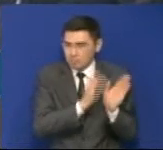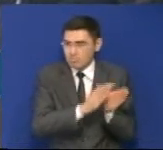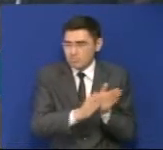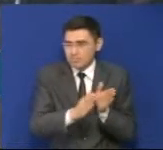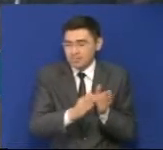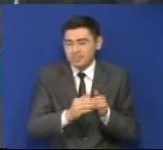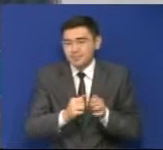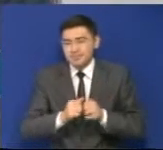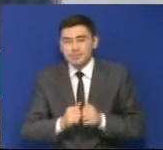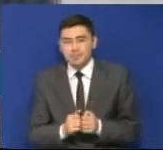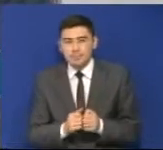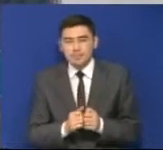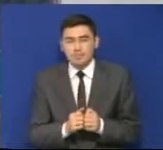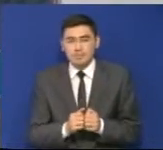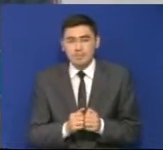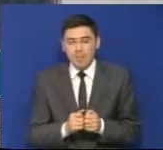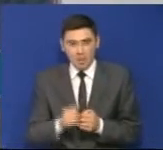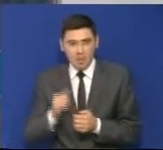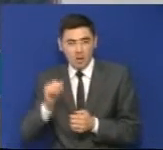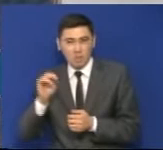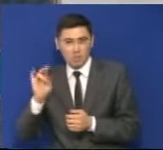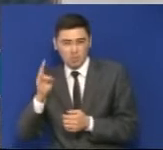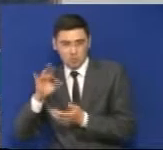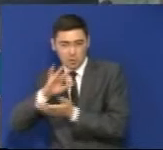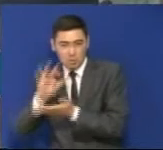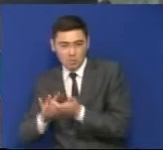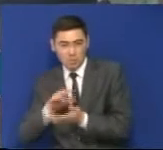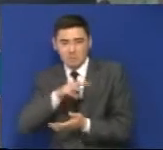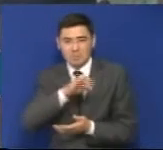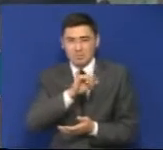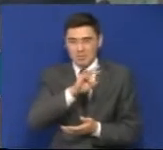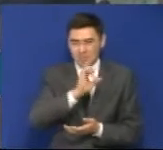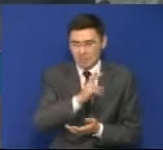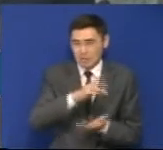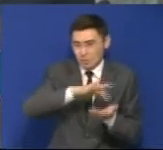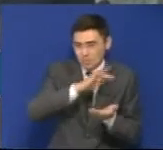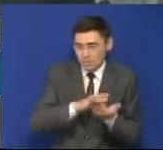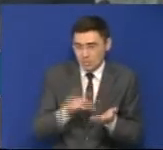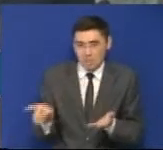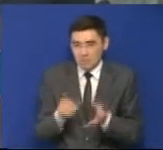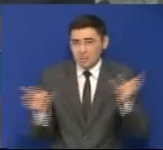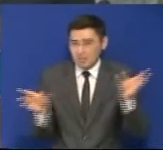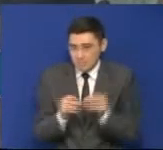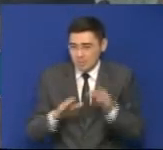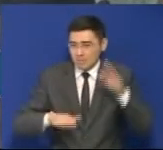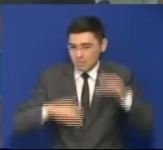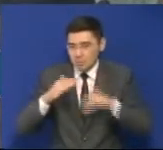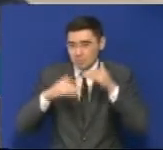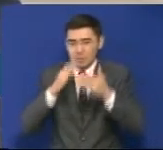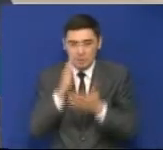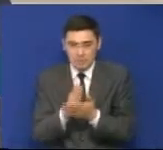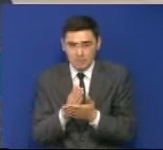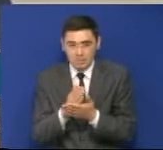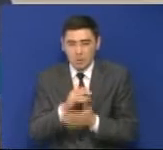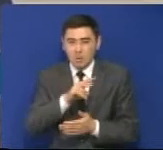Бейресмиден ресми әңгімеге оралайық. Нұрсұлтан мен Минск арасындағы барлық деңгейдегі байланыс бүгіндері қарқынды дамып келеді. Бұған дейінгі Назарбаев